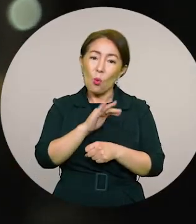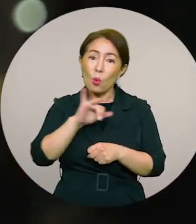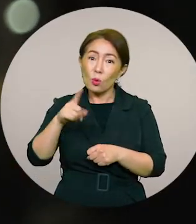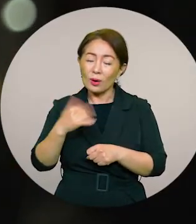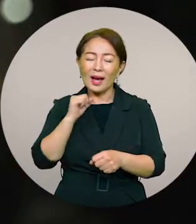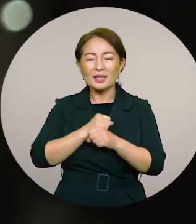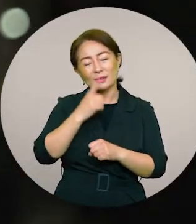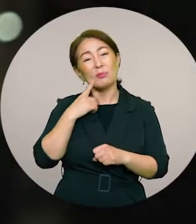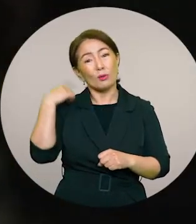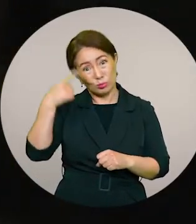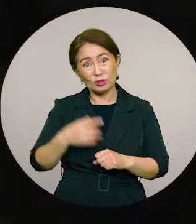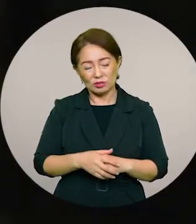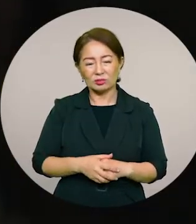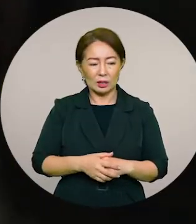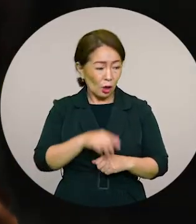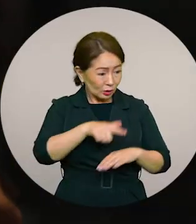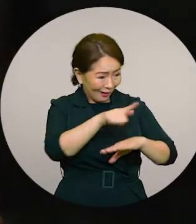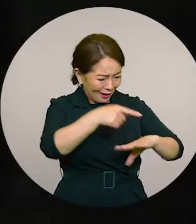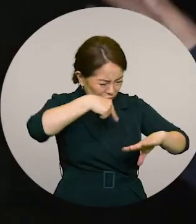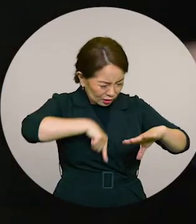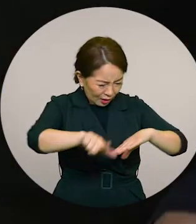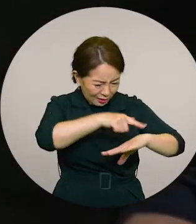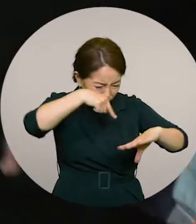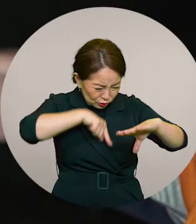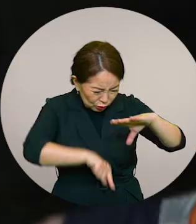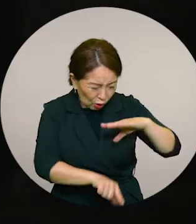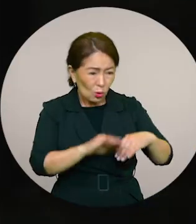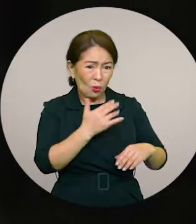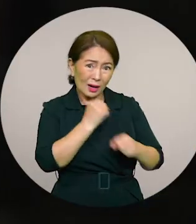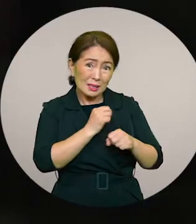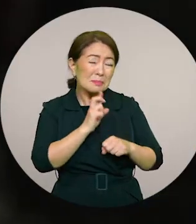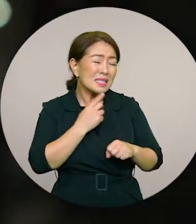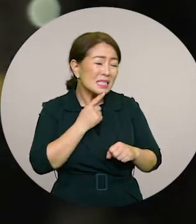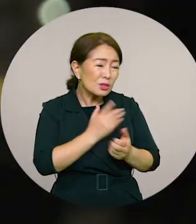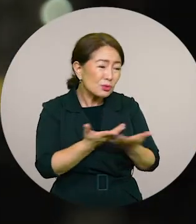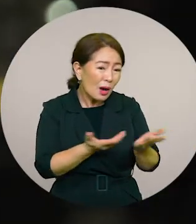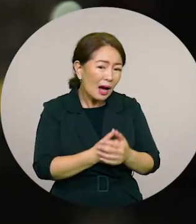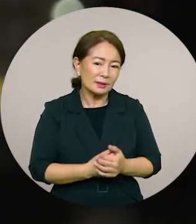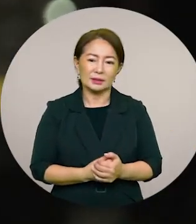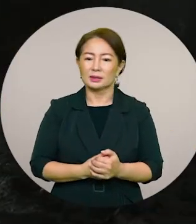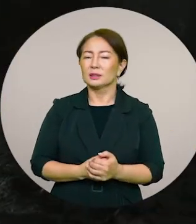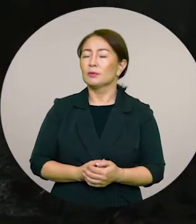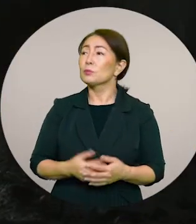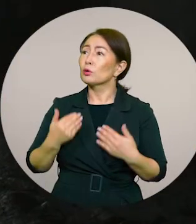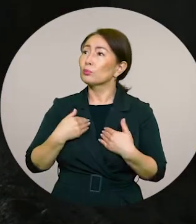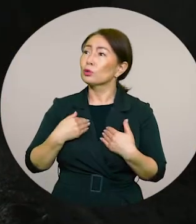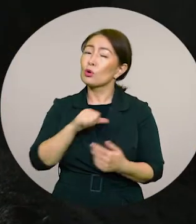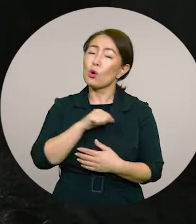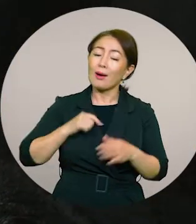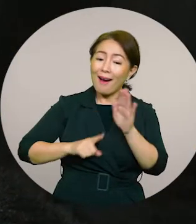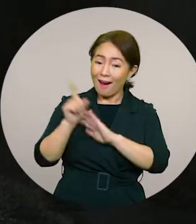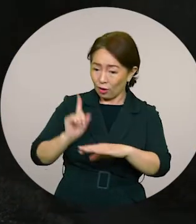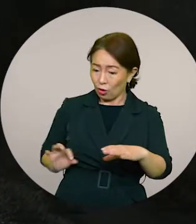Уул уурхайд ажил. Тэгээ энэ газрын гүнд ингээд гүний уурхайд ажиллахад бэрхшээлтэй зүйл нь юу ах вэ? би өөрөө нэг